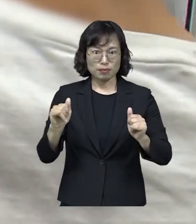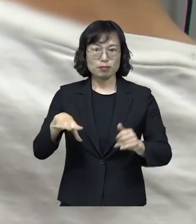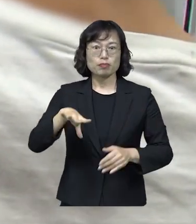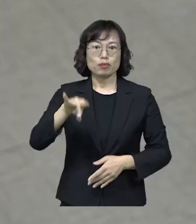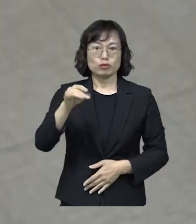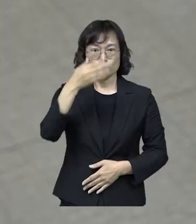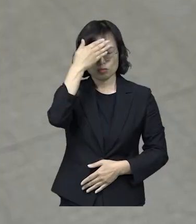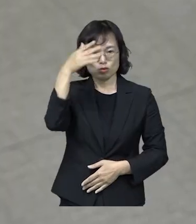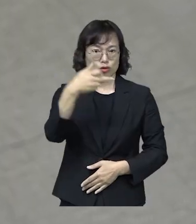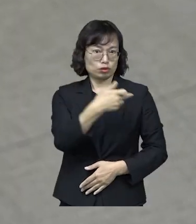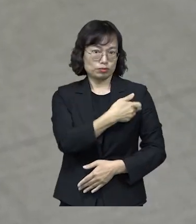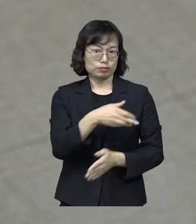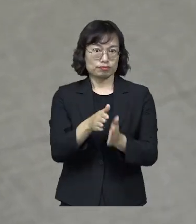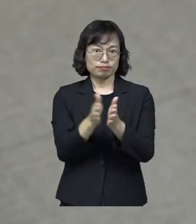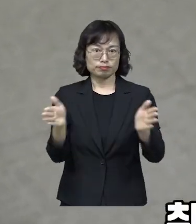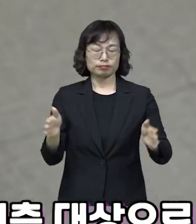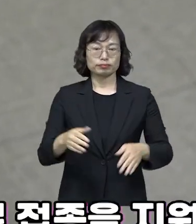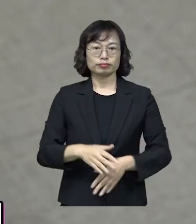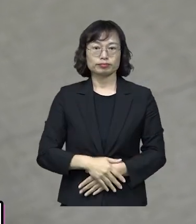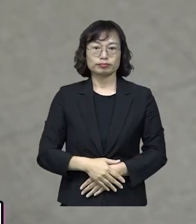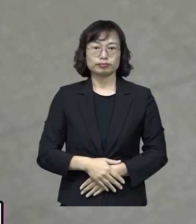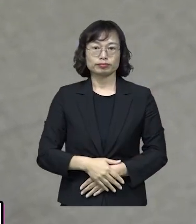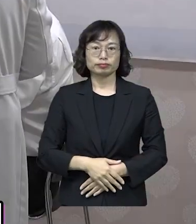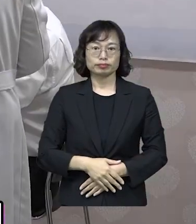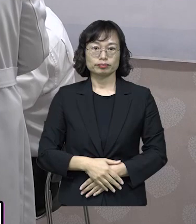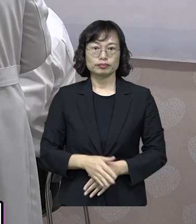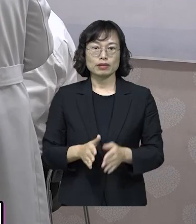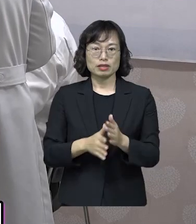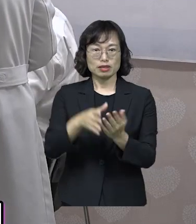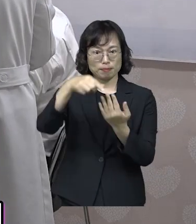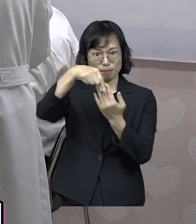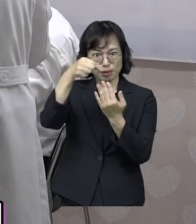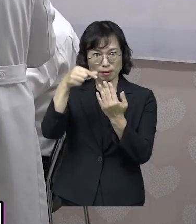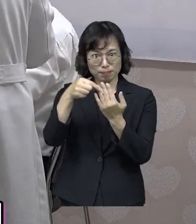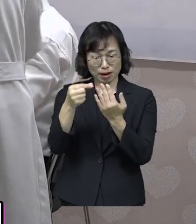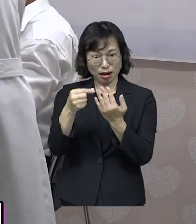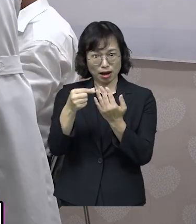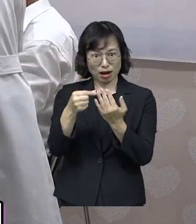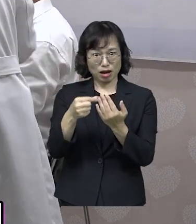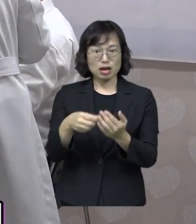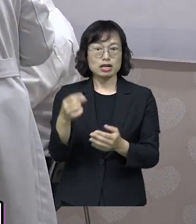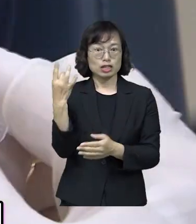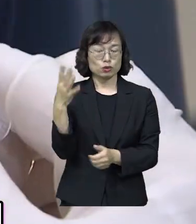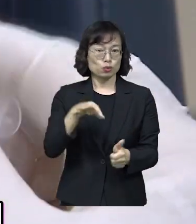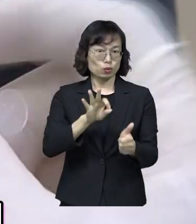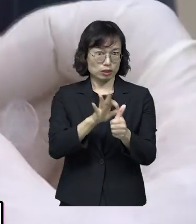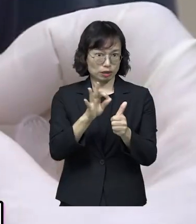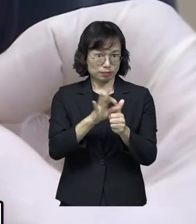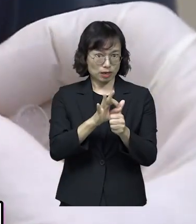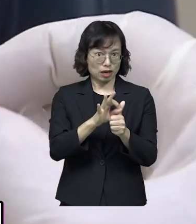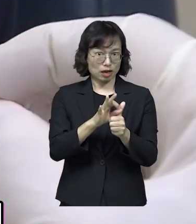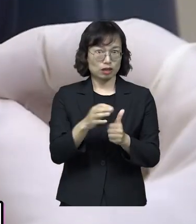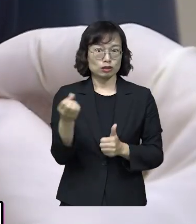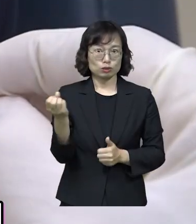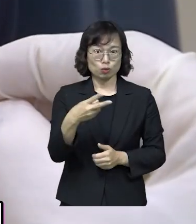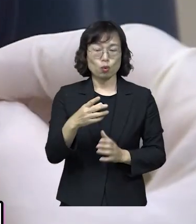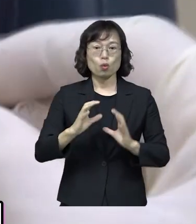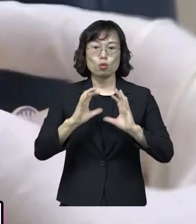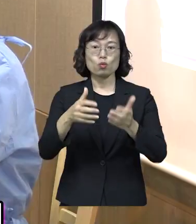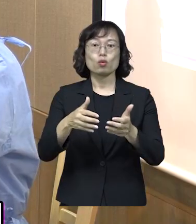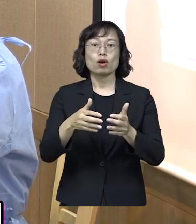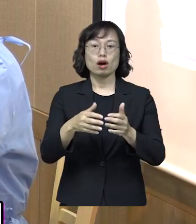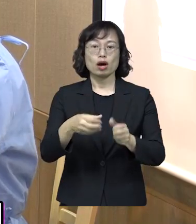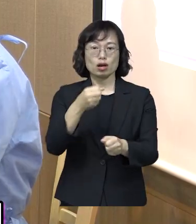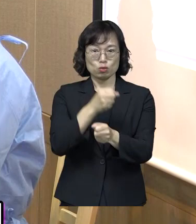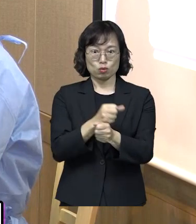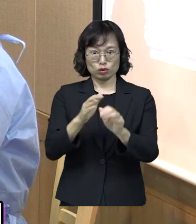무료 접종이 진행됩니다. 특히 시는 취약계층 지원을 위한 자체 시책으로 기초생활수급자와 국가유공자